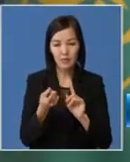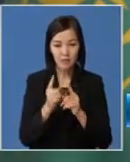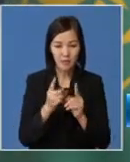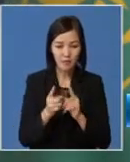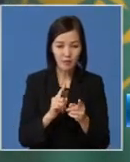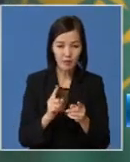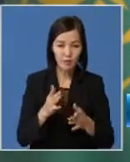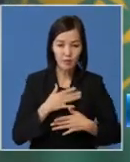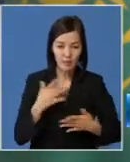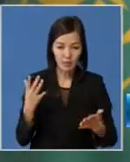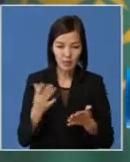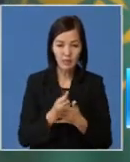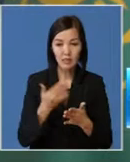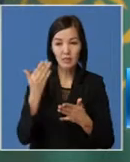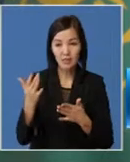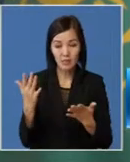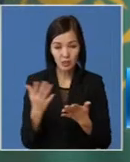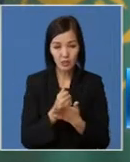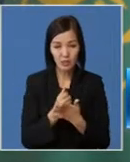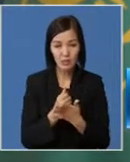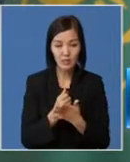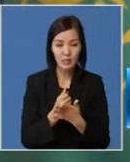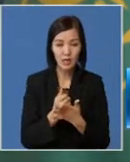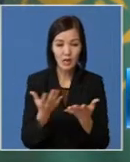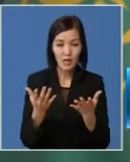жатқан жетістіктер, жаңағы